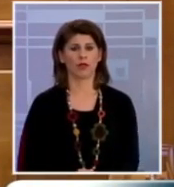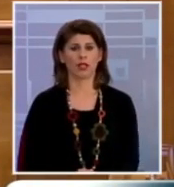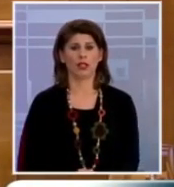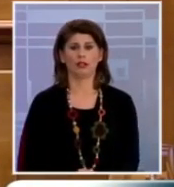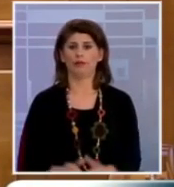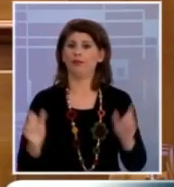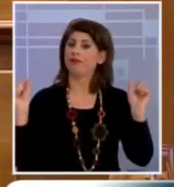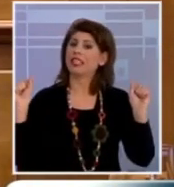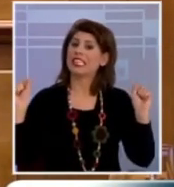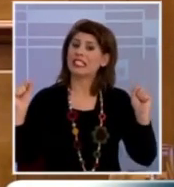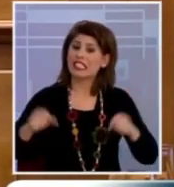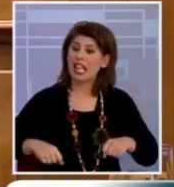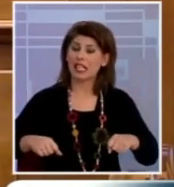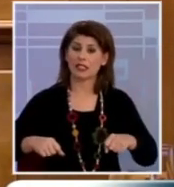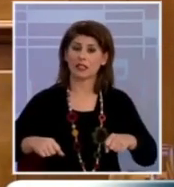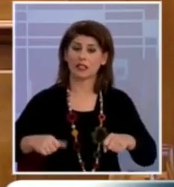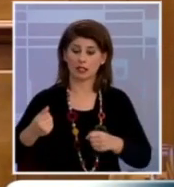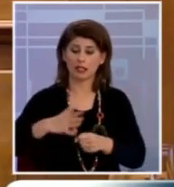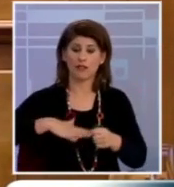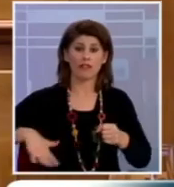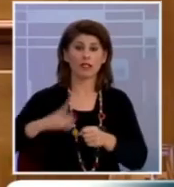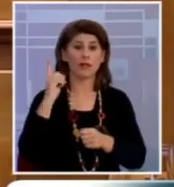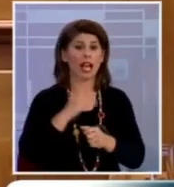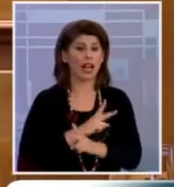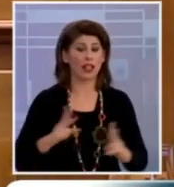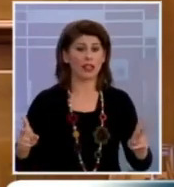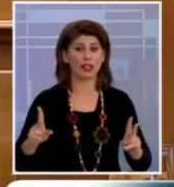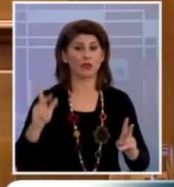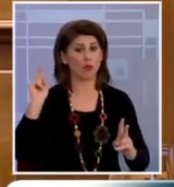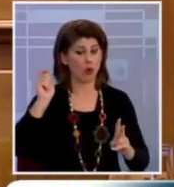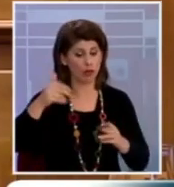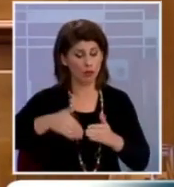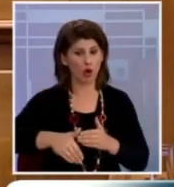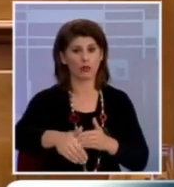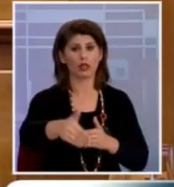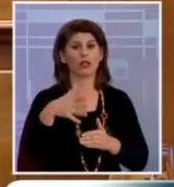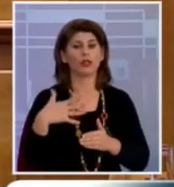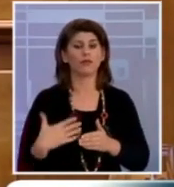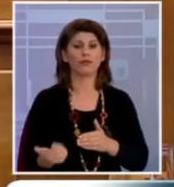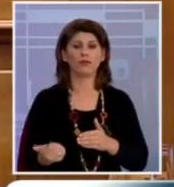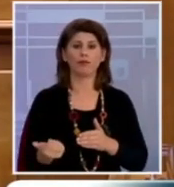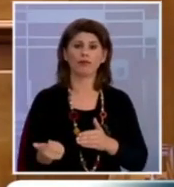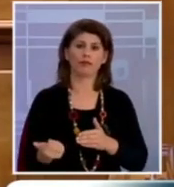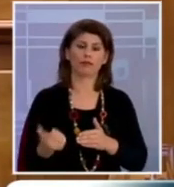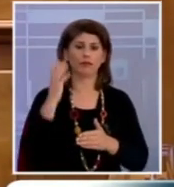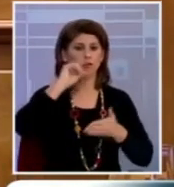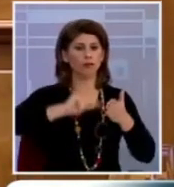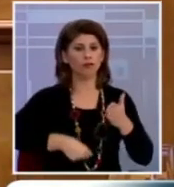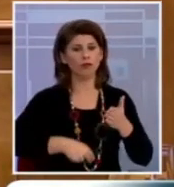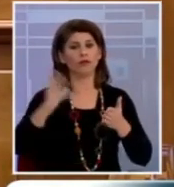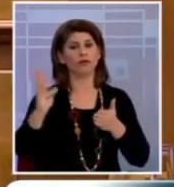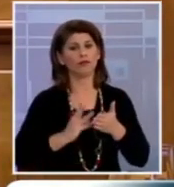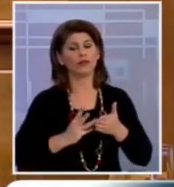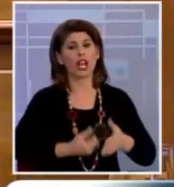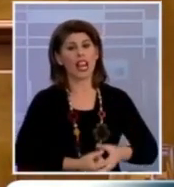Συνένεση. Στη βάση μιας καθαρής πολιτικής προοπτικής, που είναι να φύγουμε από τα μνημόνια, την τρόικα